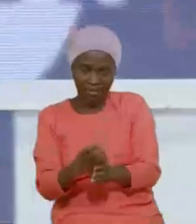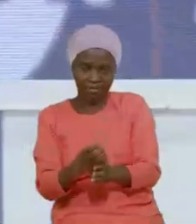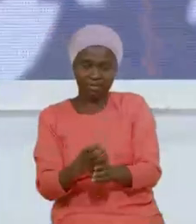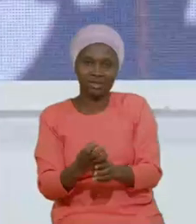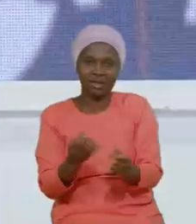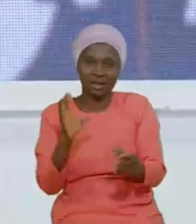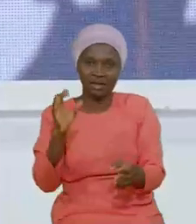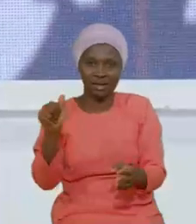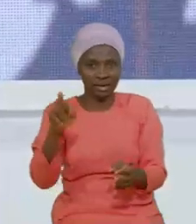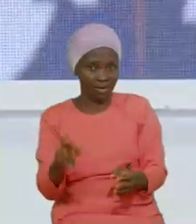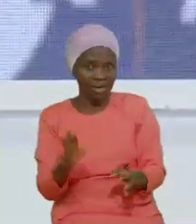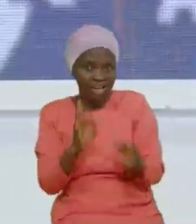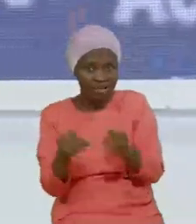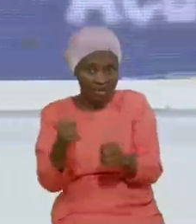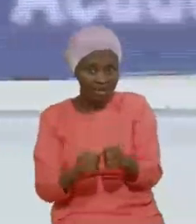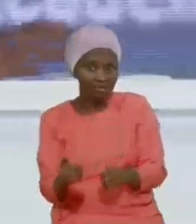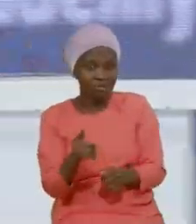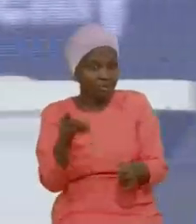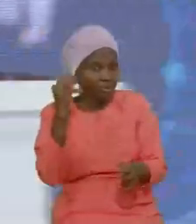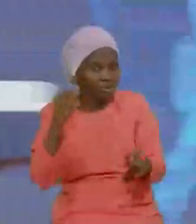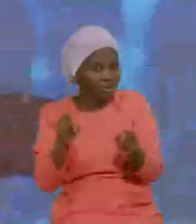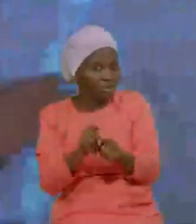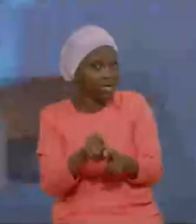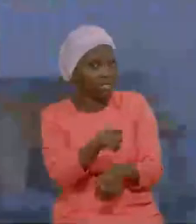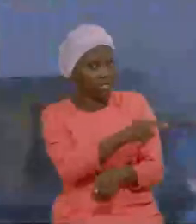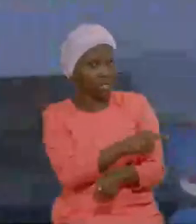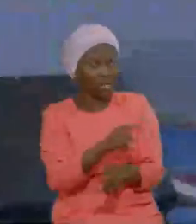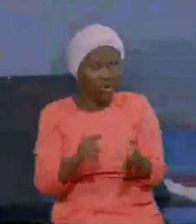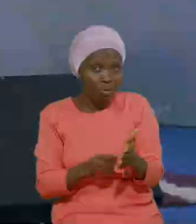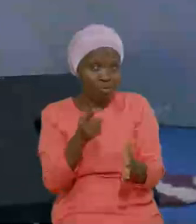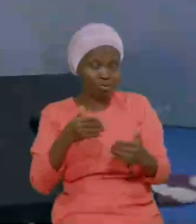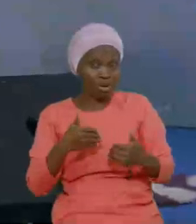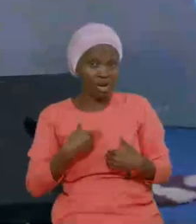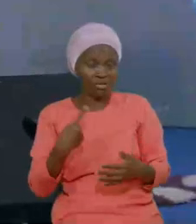Personne ne va fabriquer une voiture. Si tout le monde était comme eux.